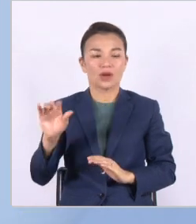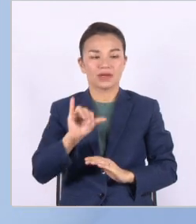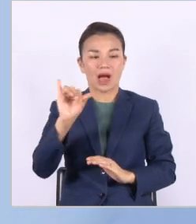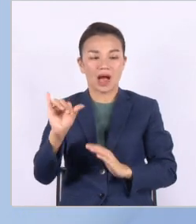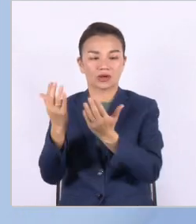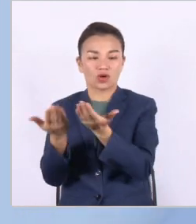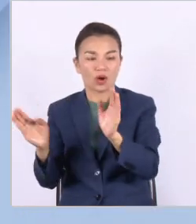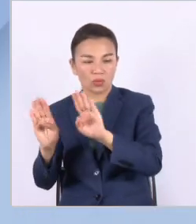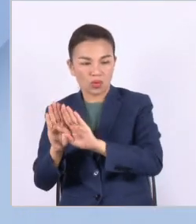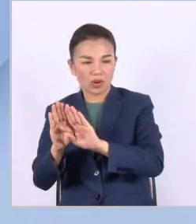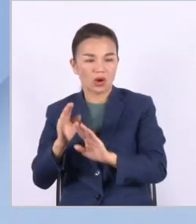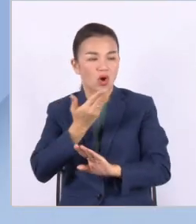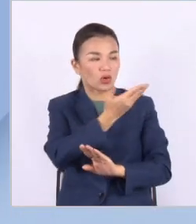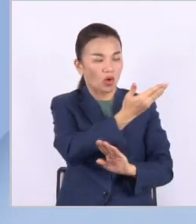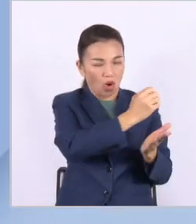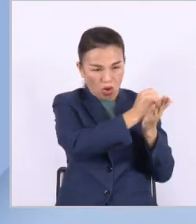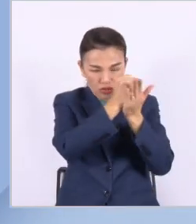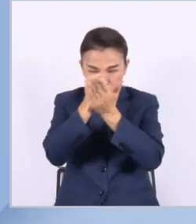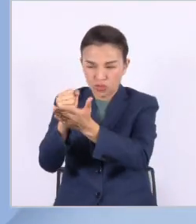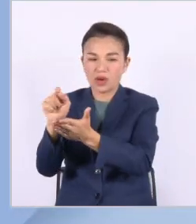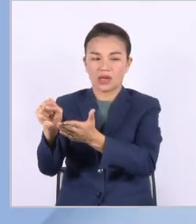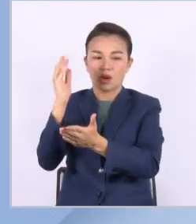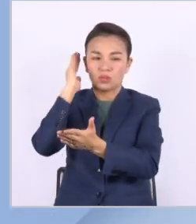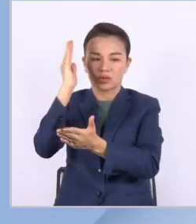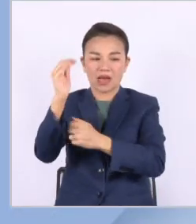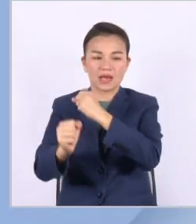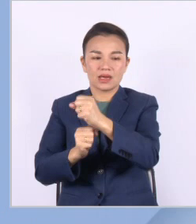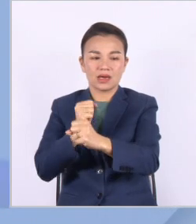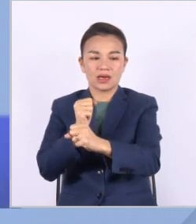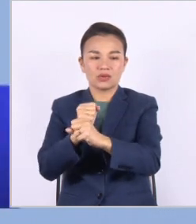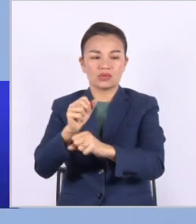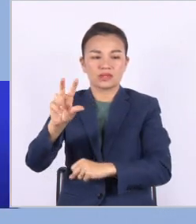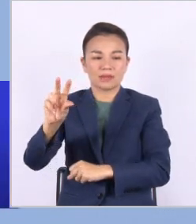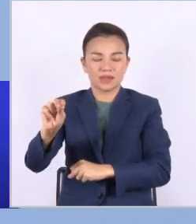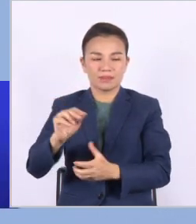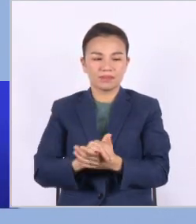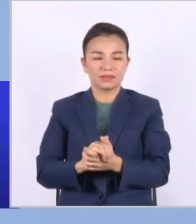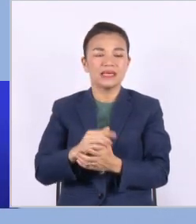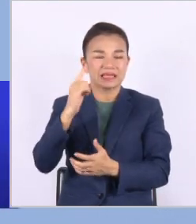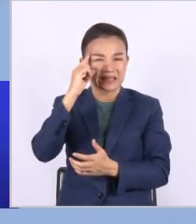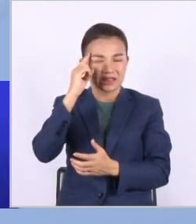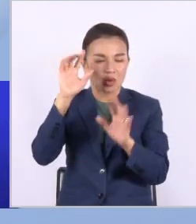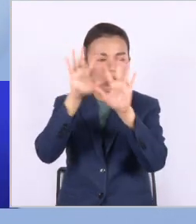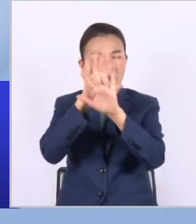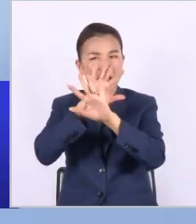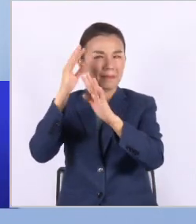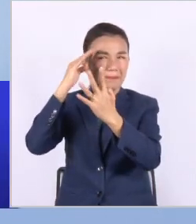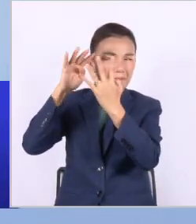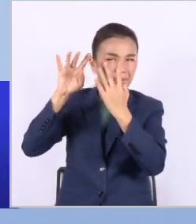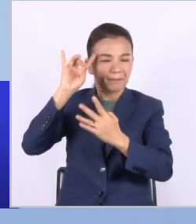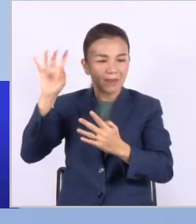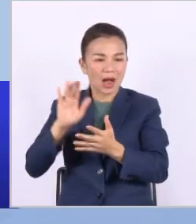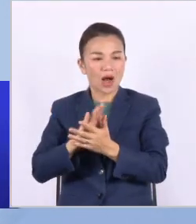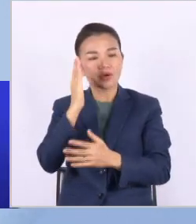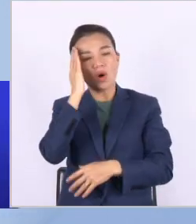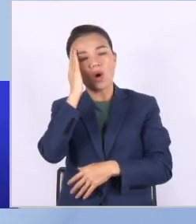ก็ไปช่วยเหลือคุณเดชณรงค์ชูชนะอายุ30ปีสติน่าจะไม่สมประกอบนะคะแล้วก็ตอนนั้นเนี่ยนอนอยู่บน